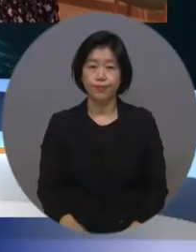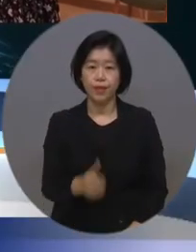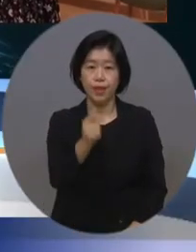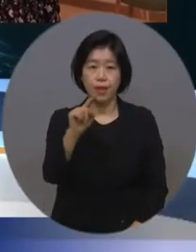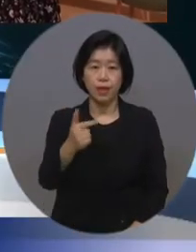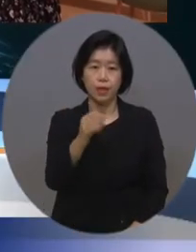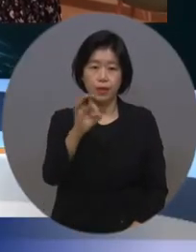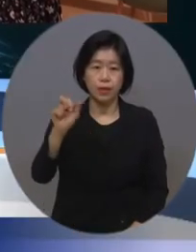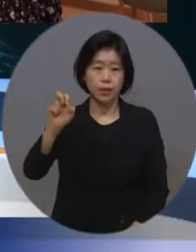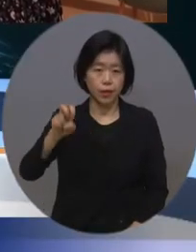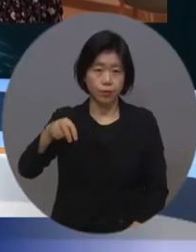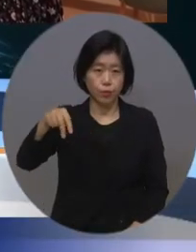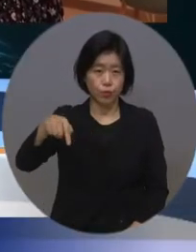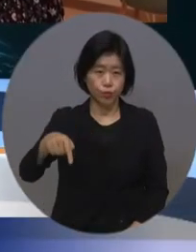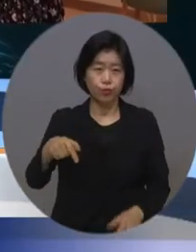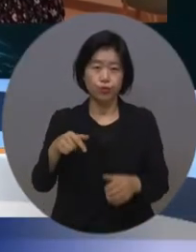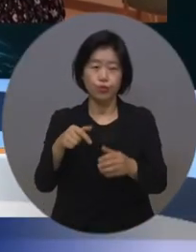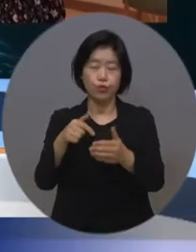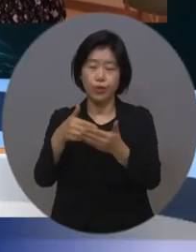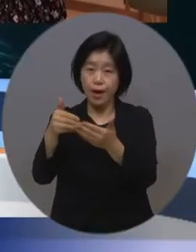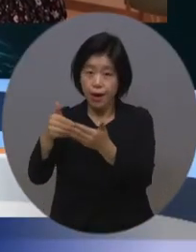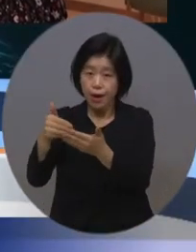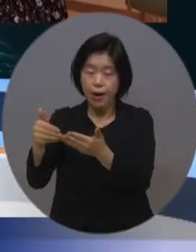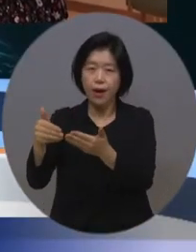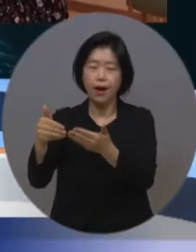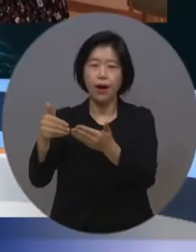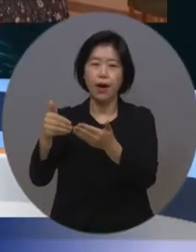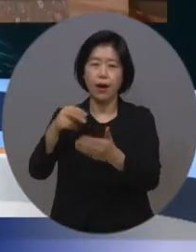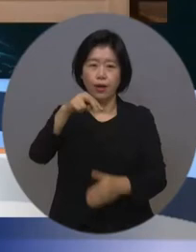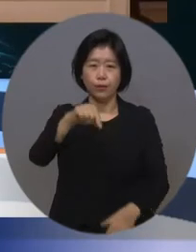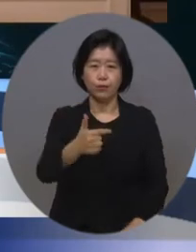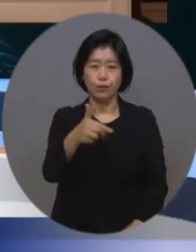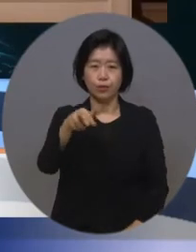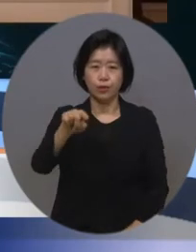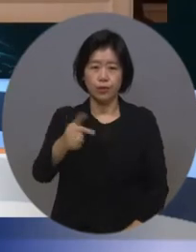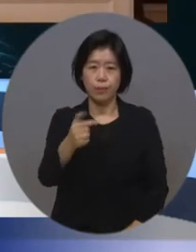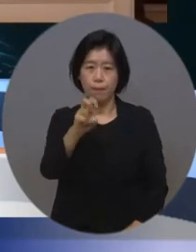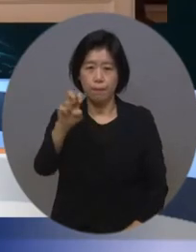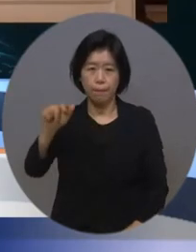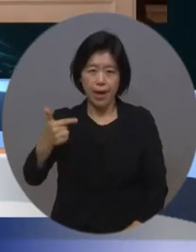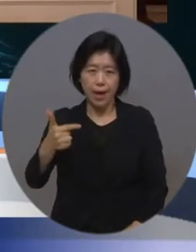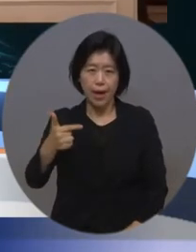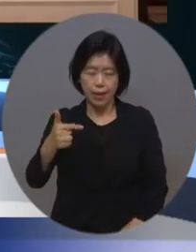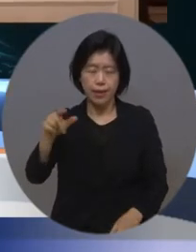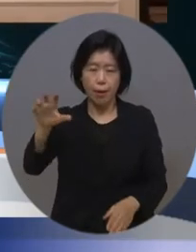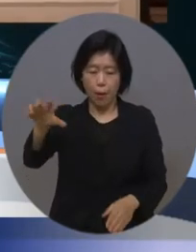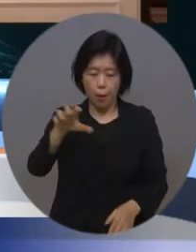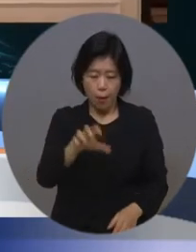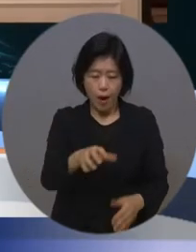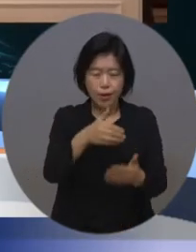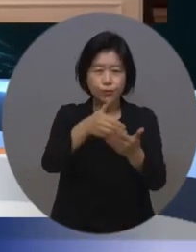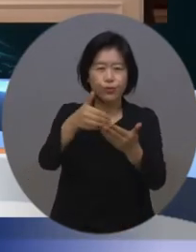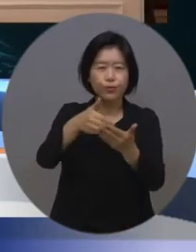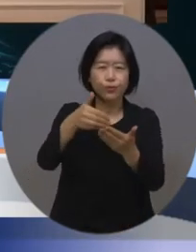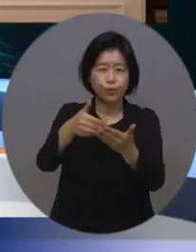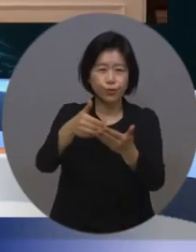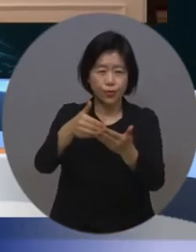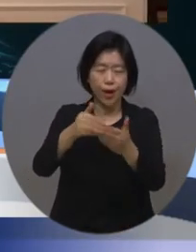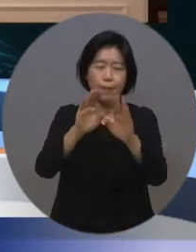한임수 작가가 황금빛 갈대가 넘실대는 순천만과 갯벌의 조화를 멋스럽게 화폭에